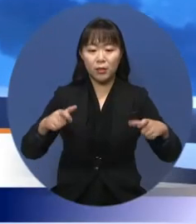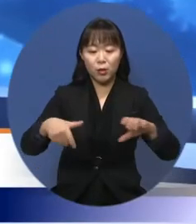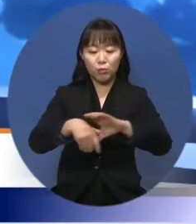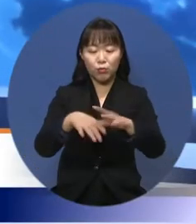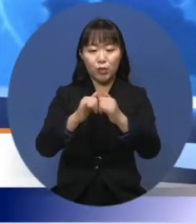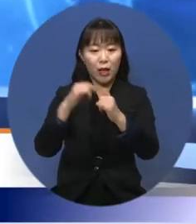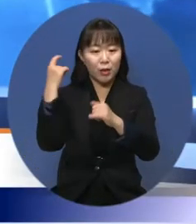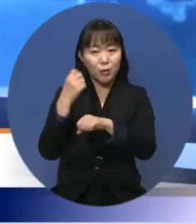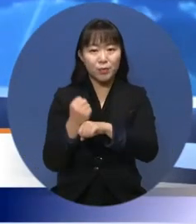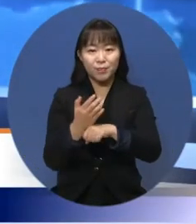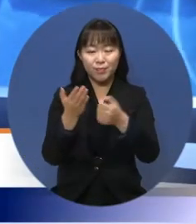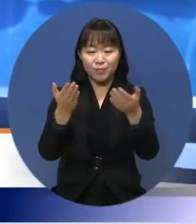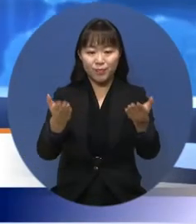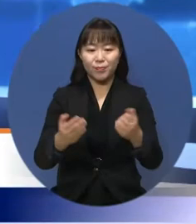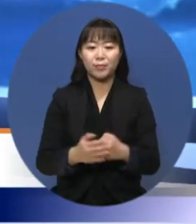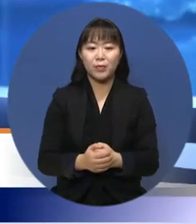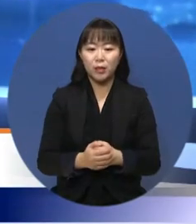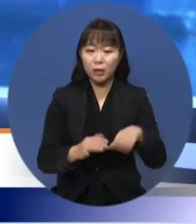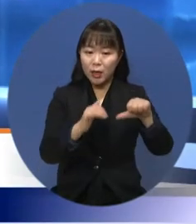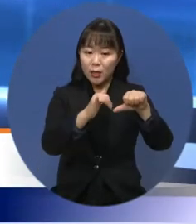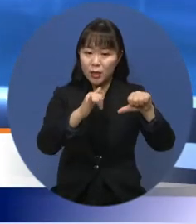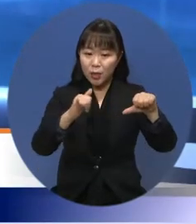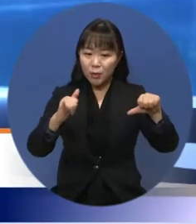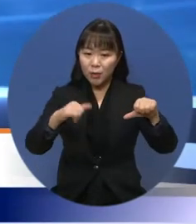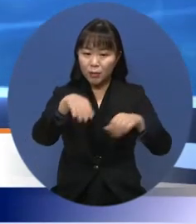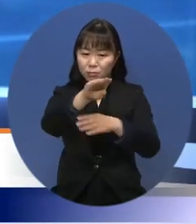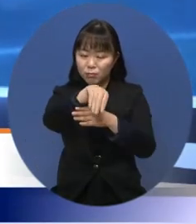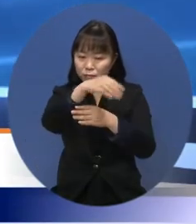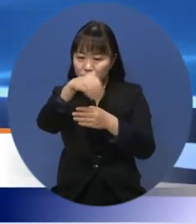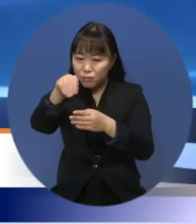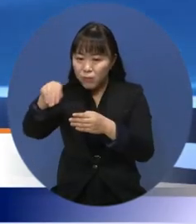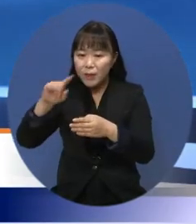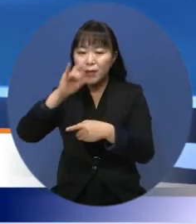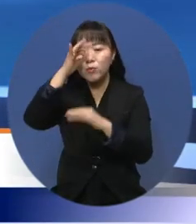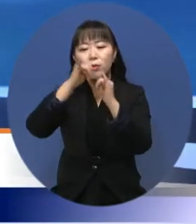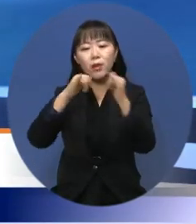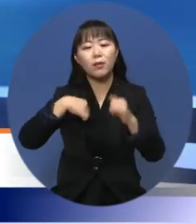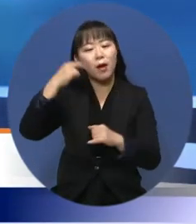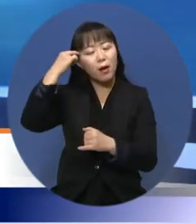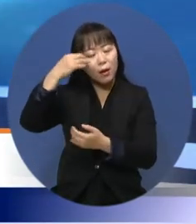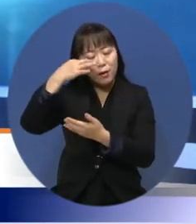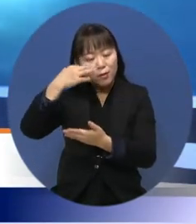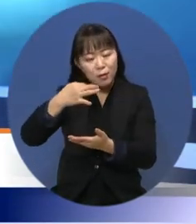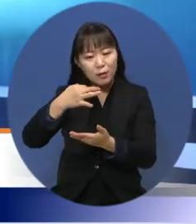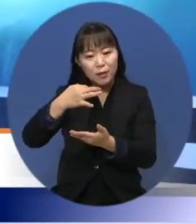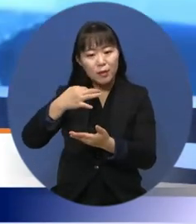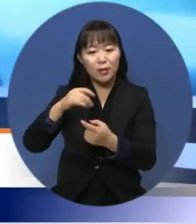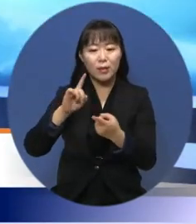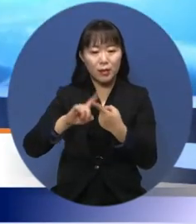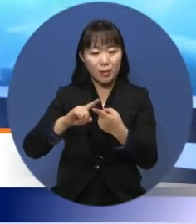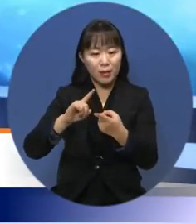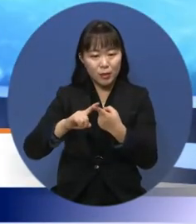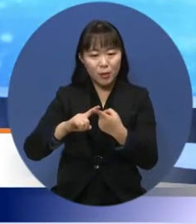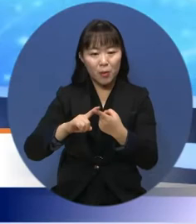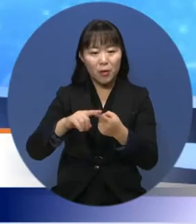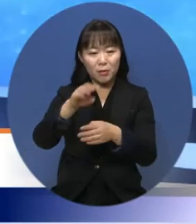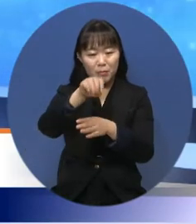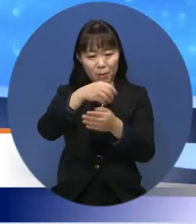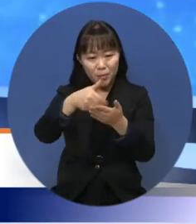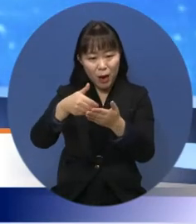소식 전해드립니다 다섯 명의 필묵 예술가들이 자신의 가치관을 서해 작품을 통해 드러낸 전시회가